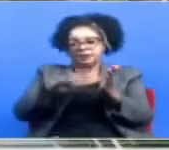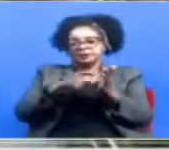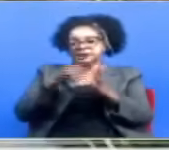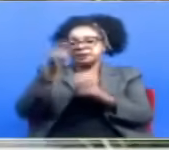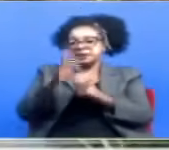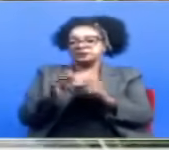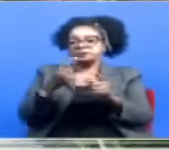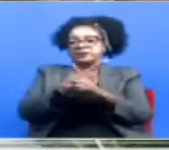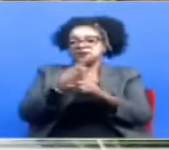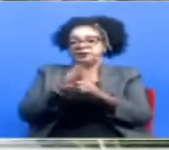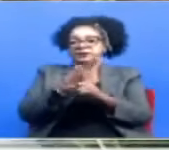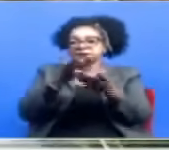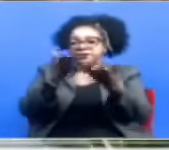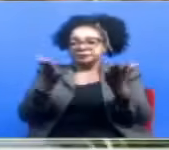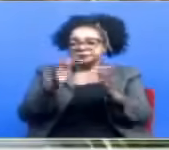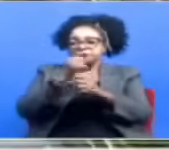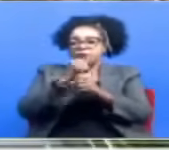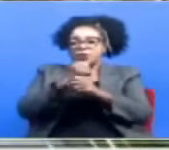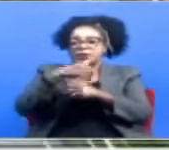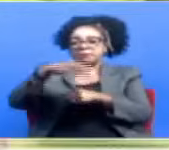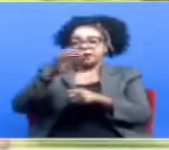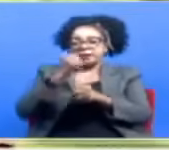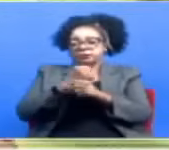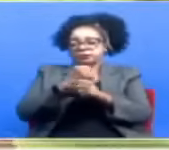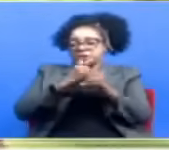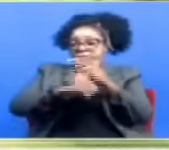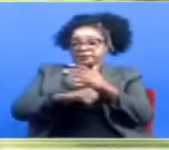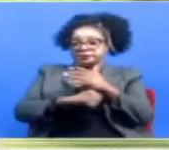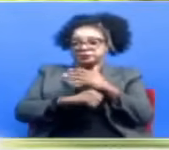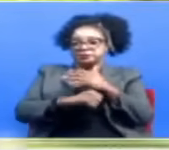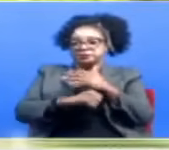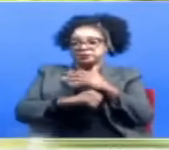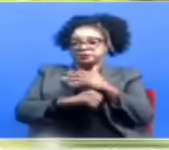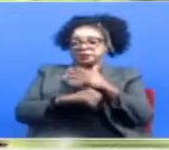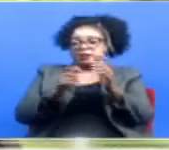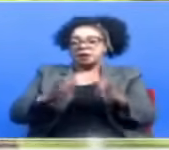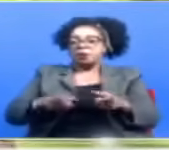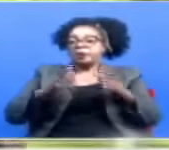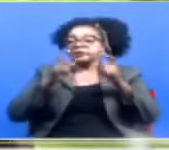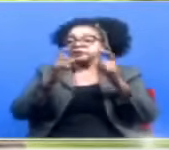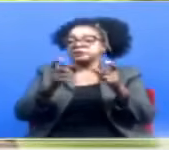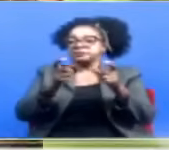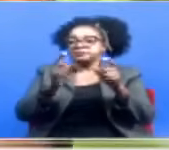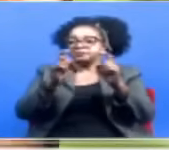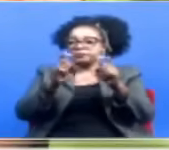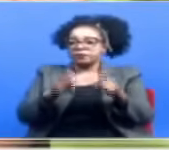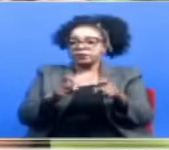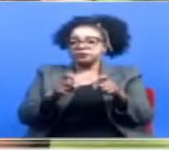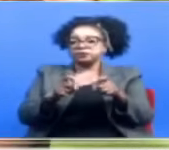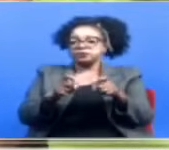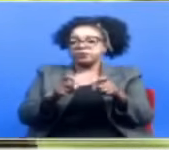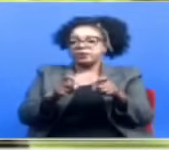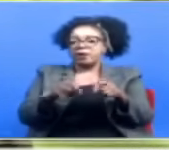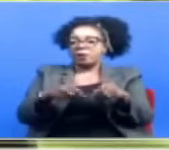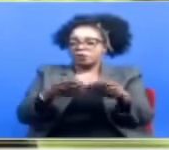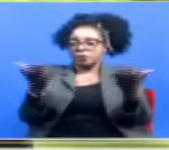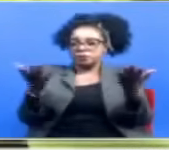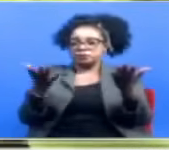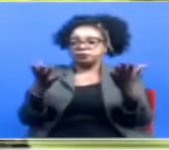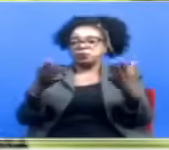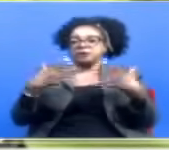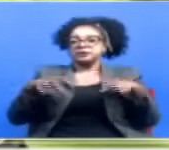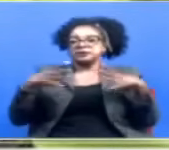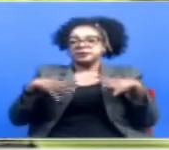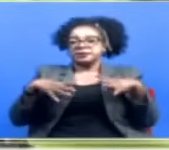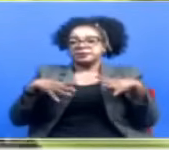kwa utendakazi wao, bidii na ukakamavu. 30 awards should go to Mondral citizens. To